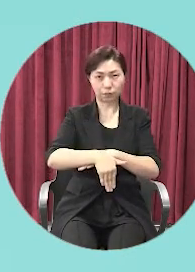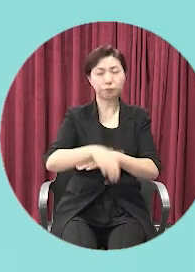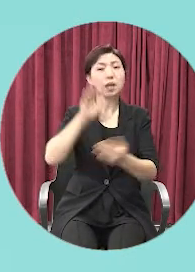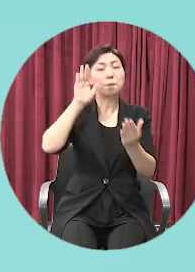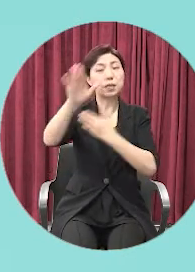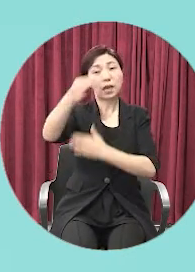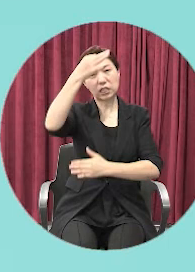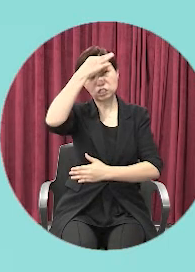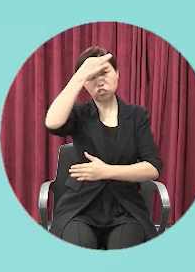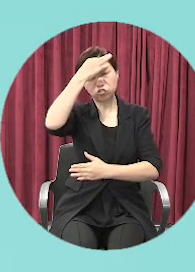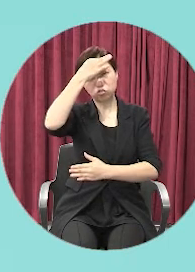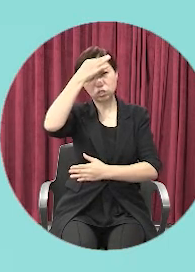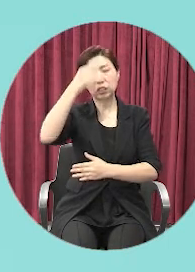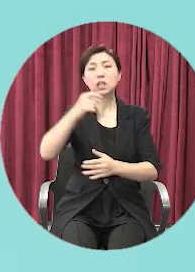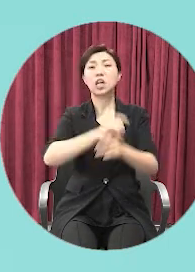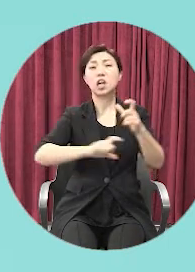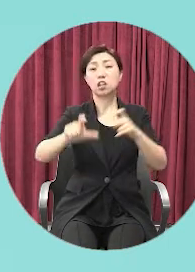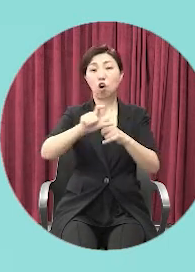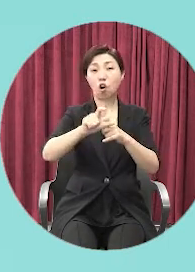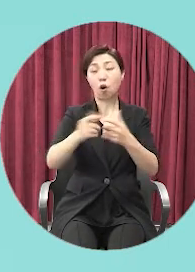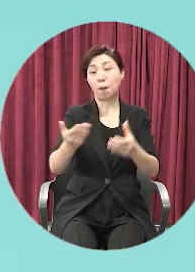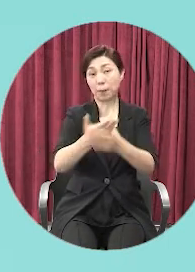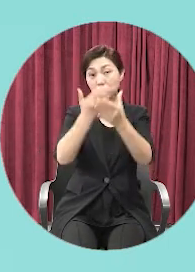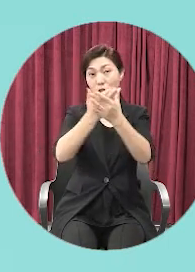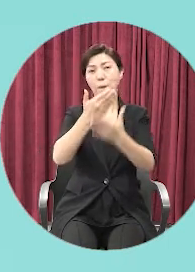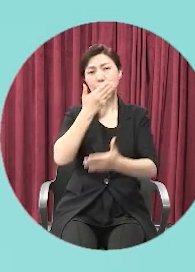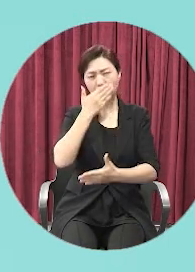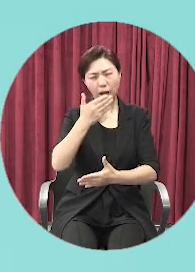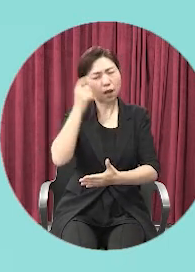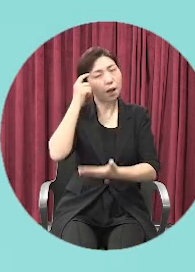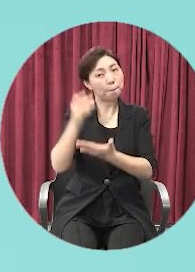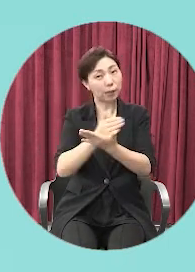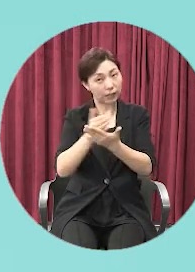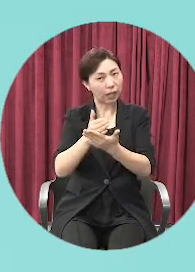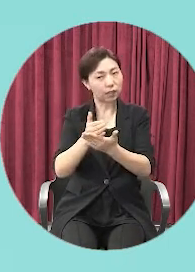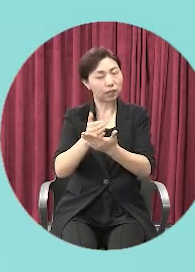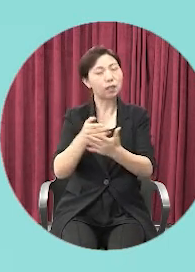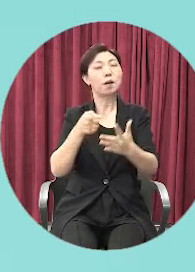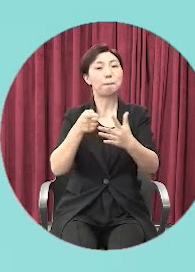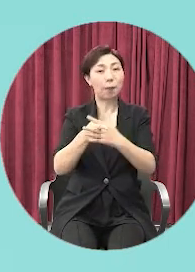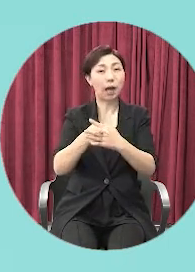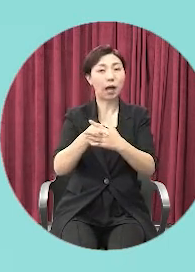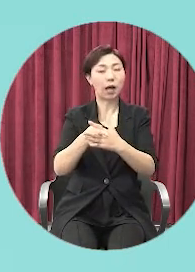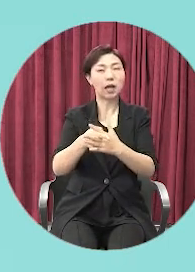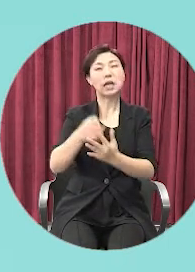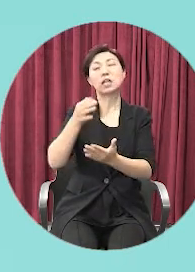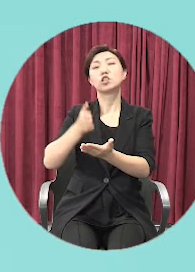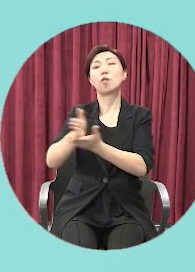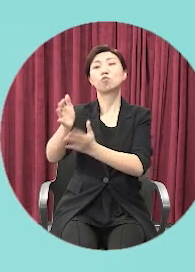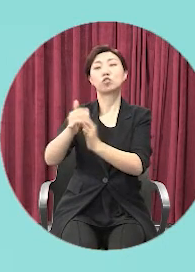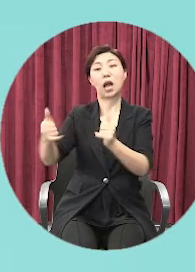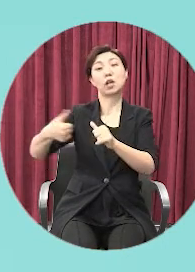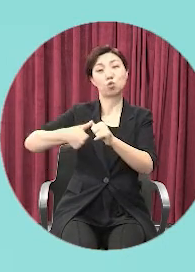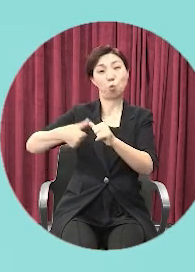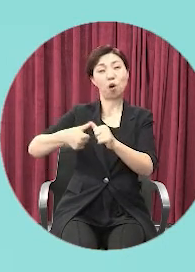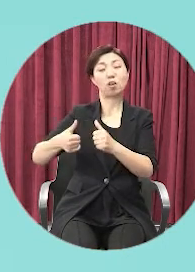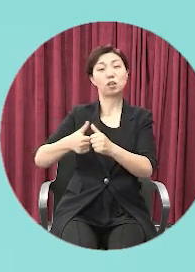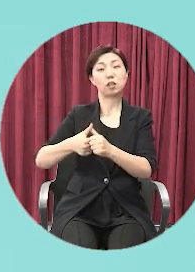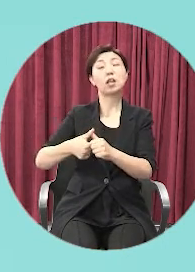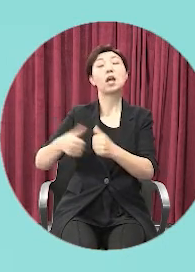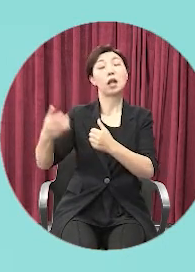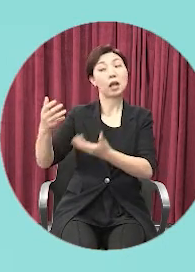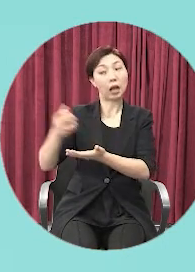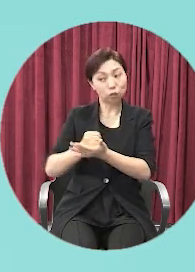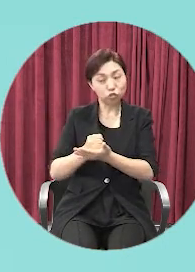기술이 개발될 것이냐라고 하는 것을 가름할 수도 있다라는 기술 전문가들의 말씀 때문에 저희가 어떤